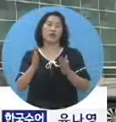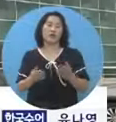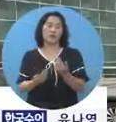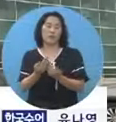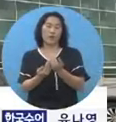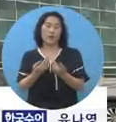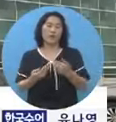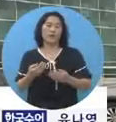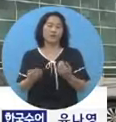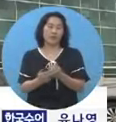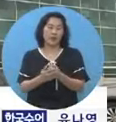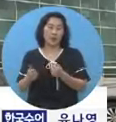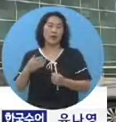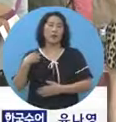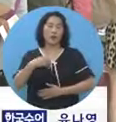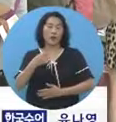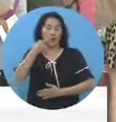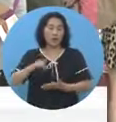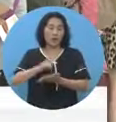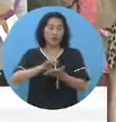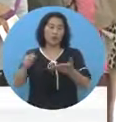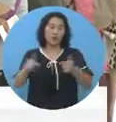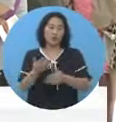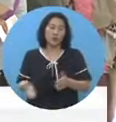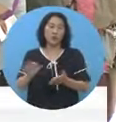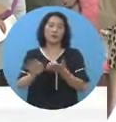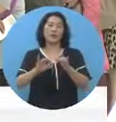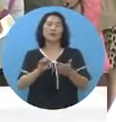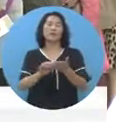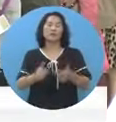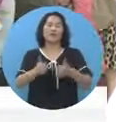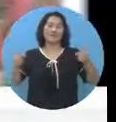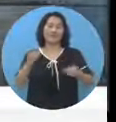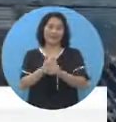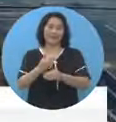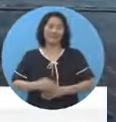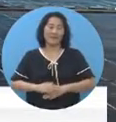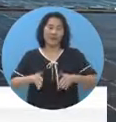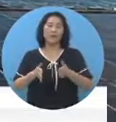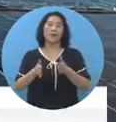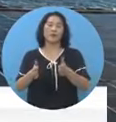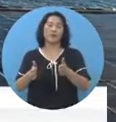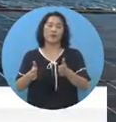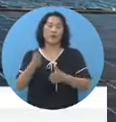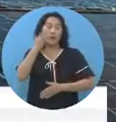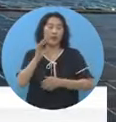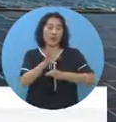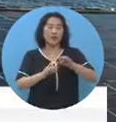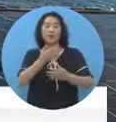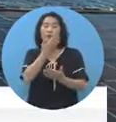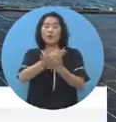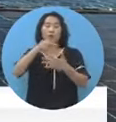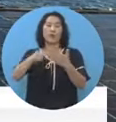한일 간 무역 갈등으로 무안공항에 일본 노선이 줄었지만 무안공항 이용객은 꾸준히 늘고 있습니다. 전라남도는